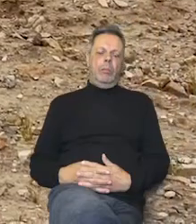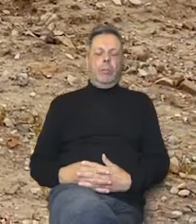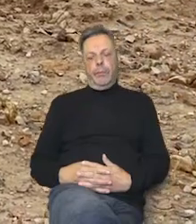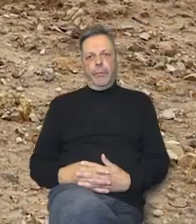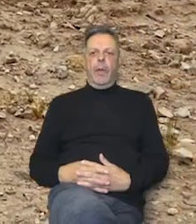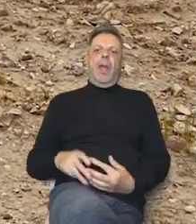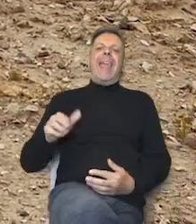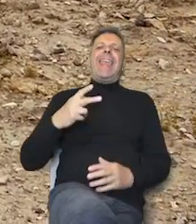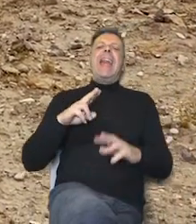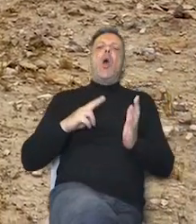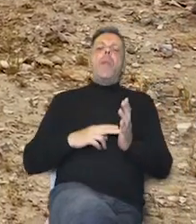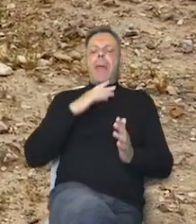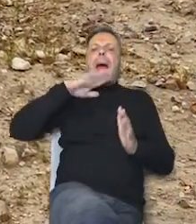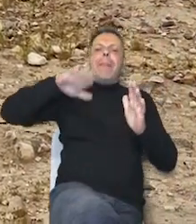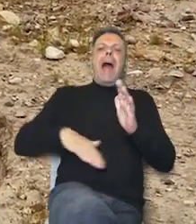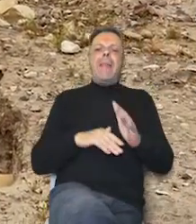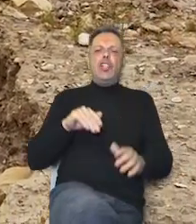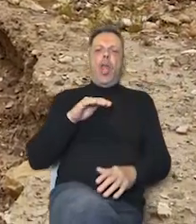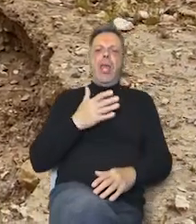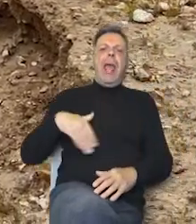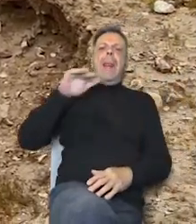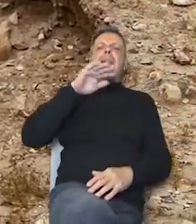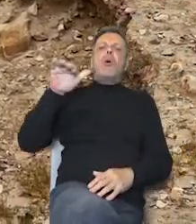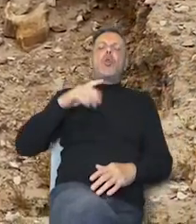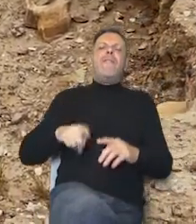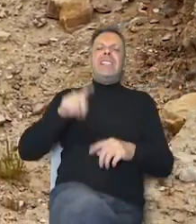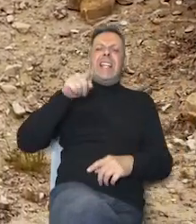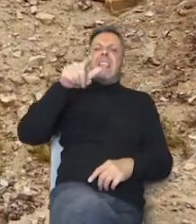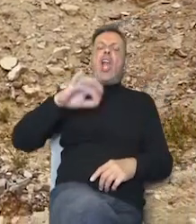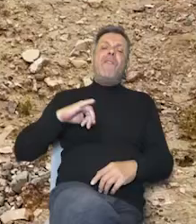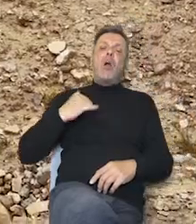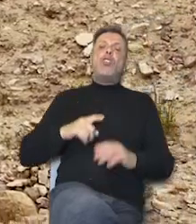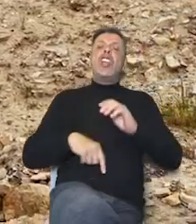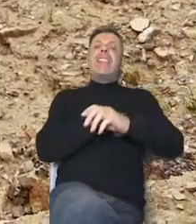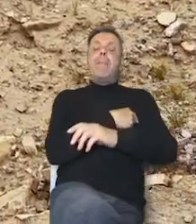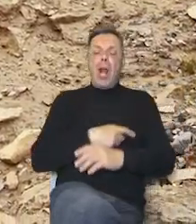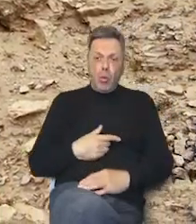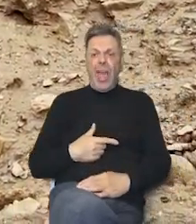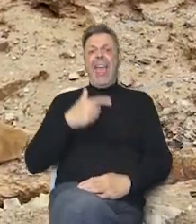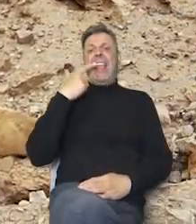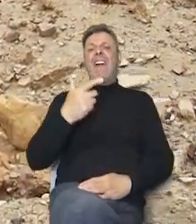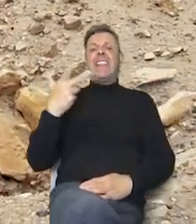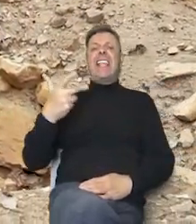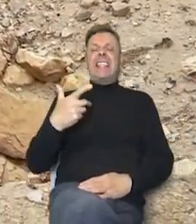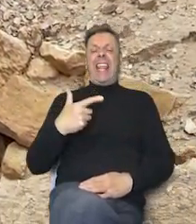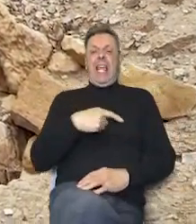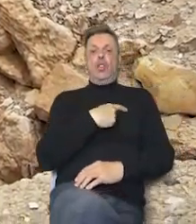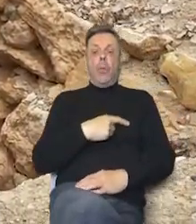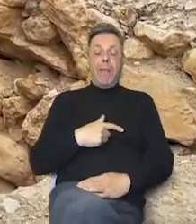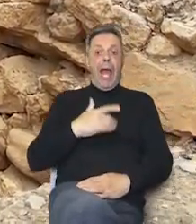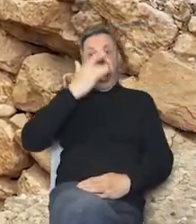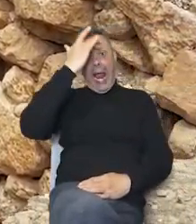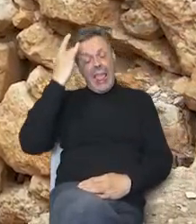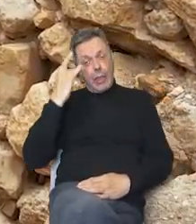Budući da je Jerihon na najnižoj nadmorskoj visini, njegova prosječna godišnja temperatura iznosi 23 stupnja, dok preko ljeta